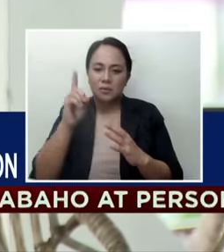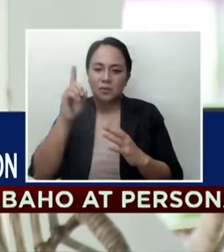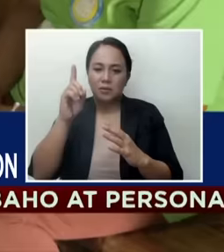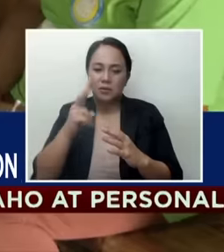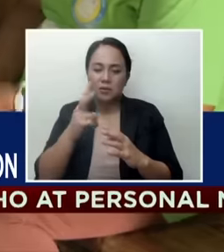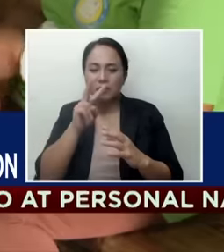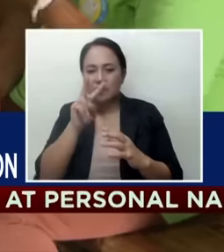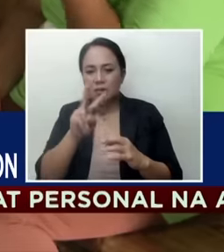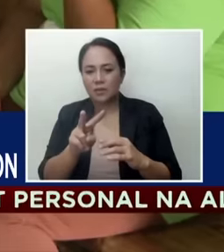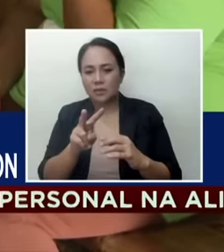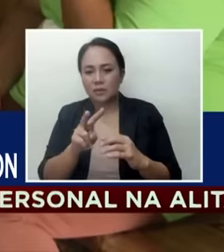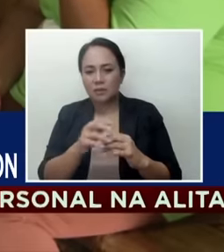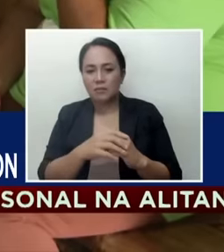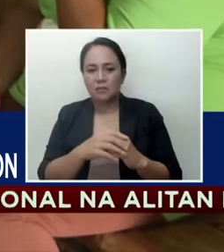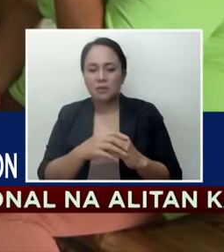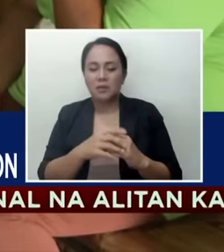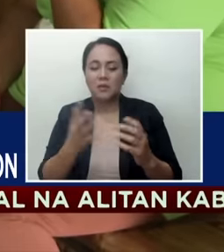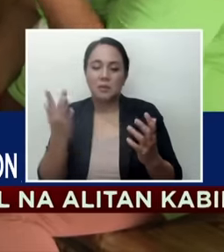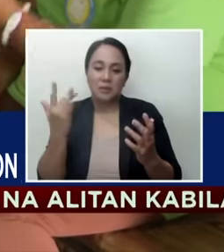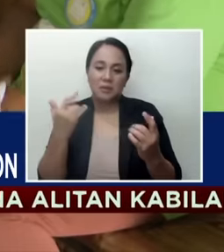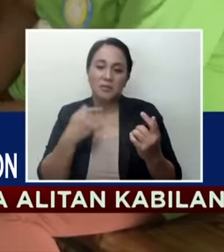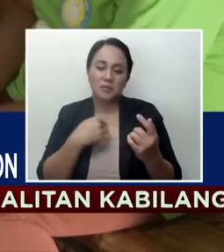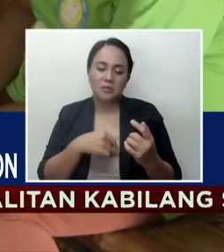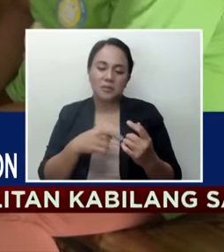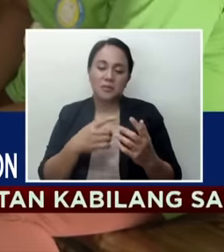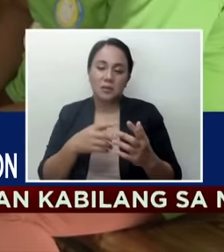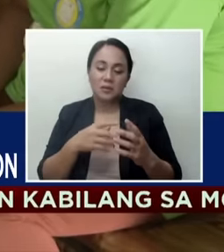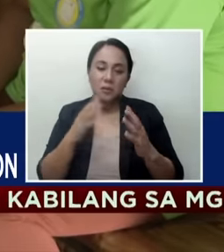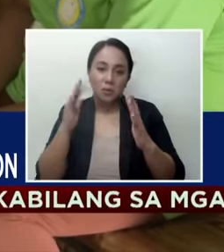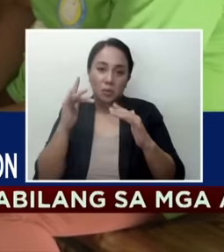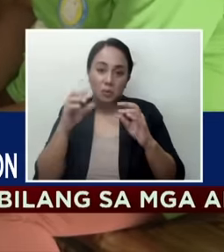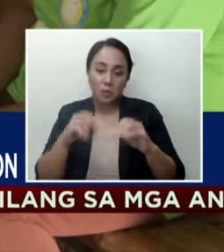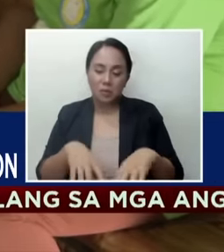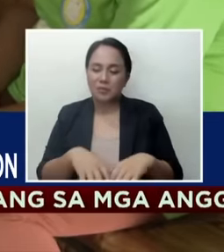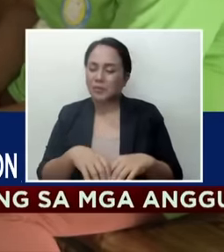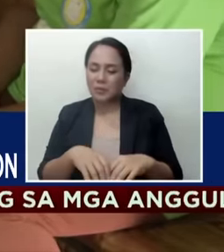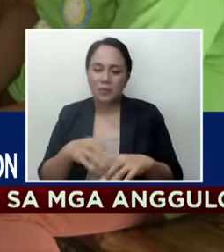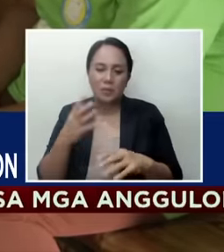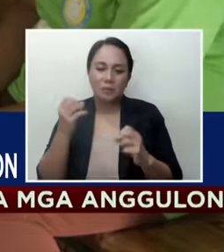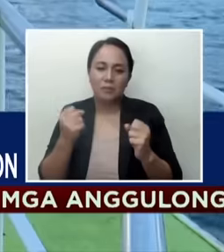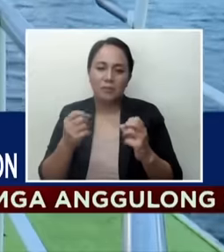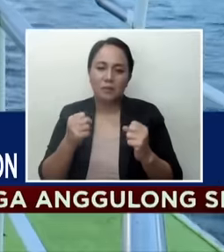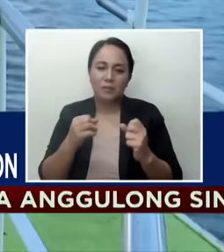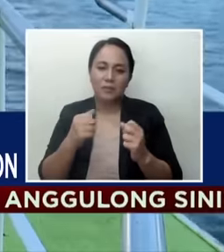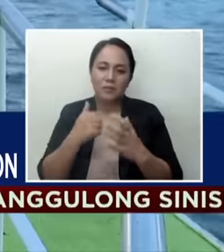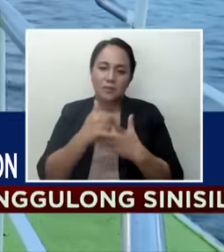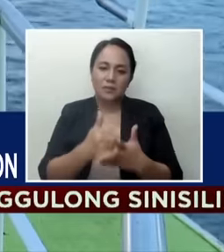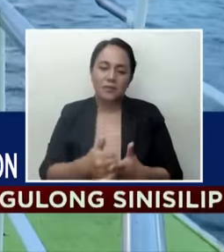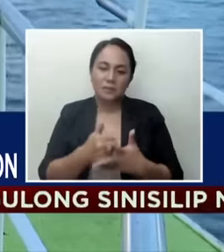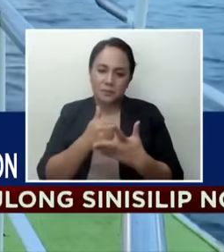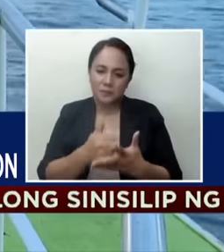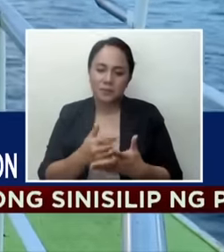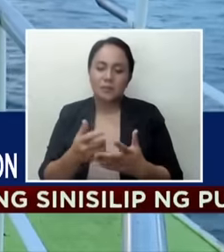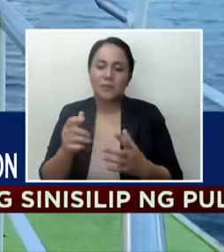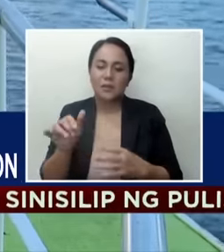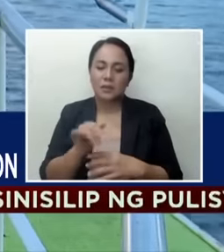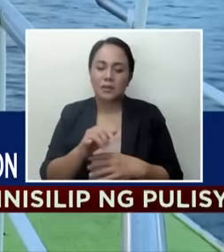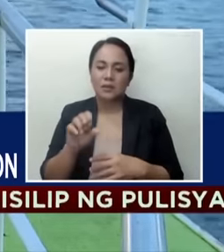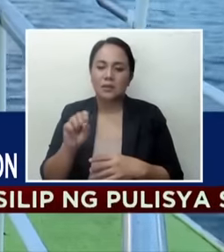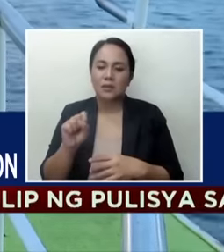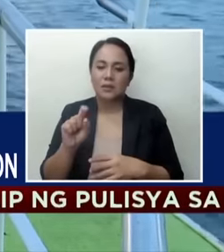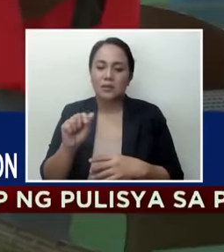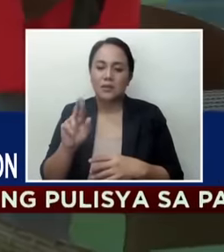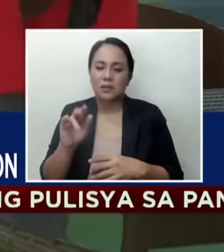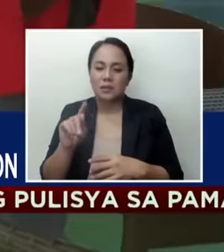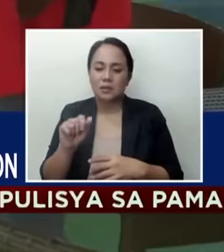nakikita. Pero hindi sila nawala ng pag-asa lalo at marami ang tumulong sa kanila. Tulad ng Santa Rita Local